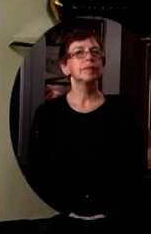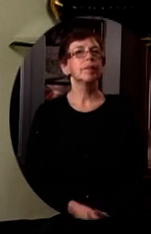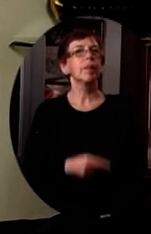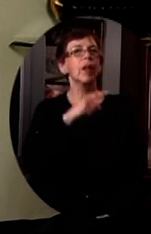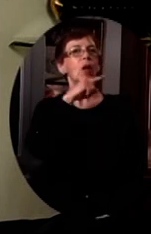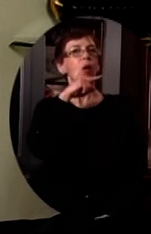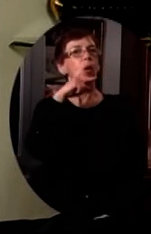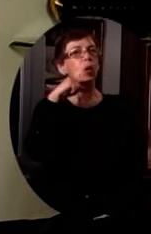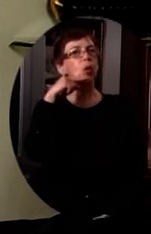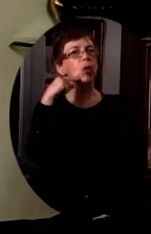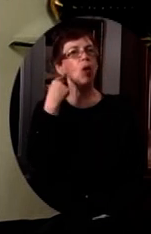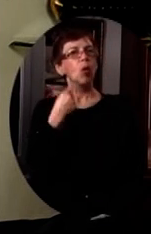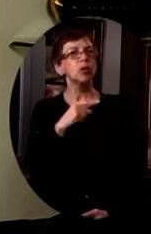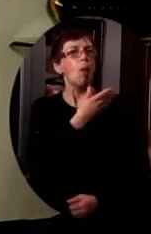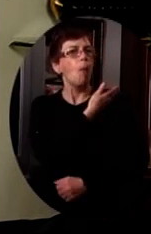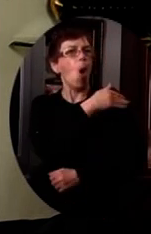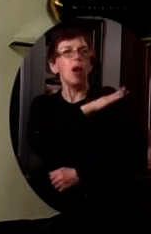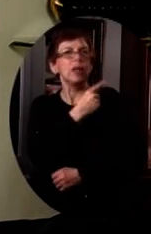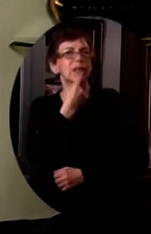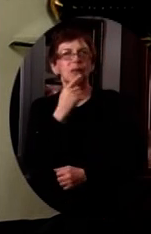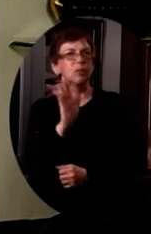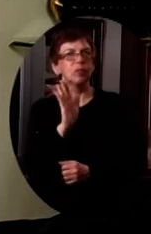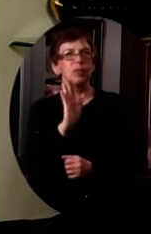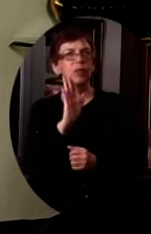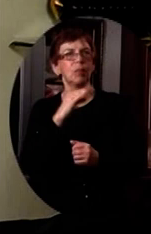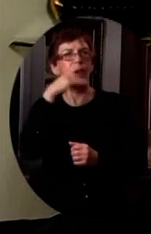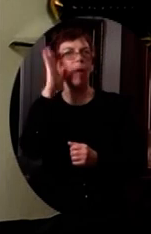רוסית ולא פולנית.